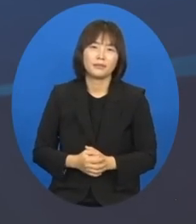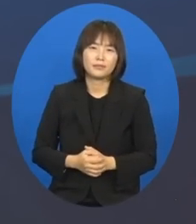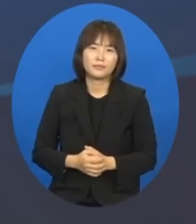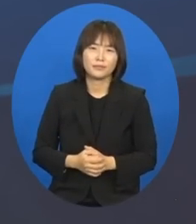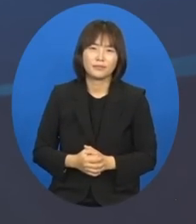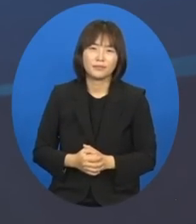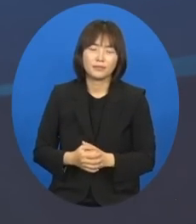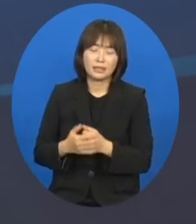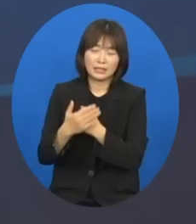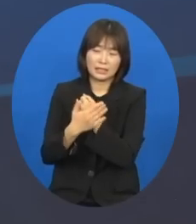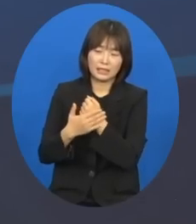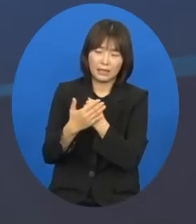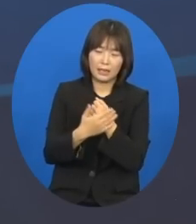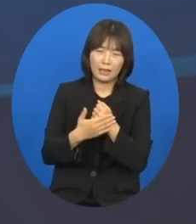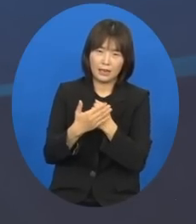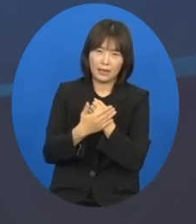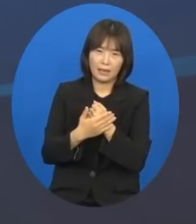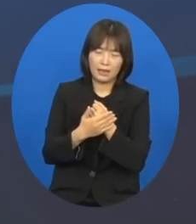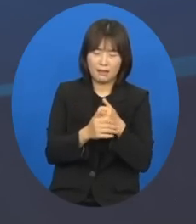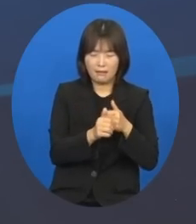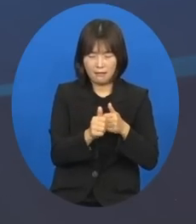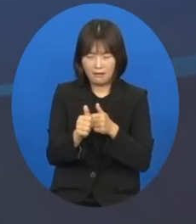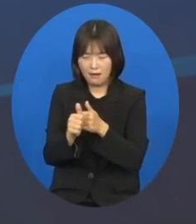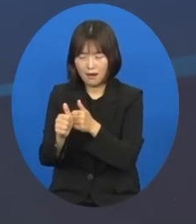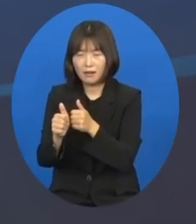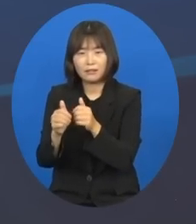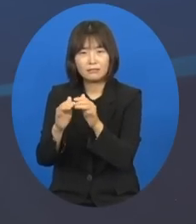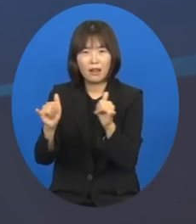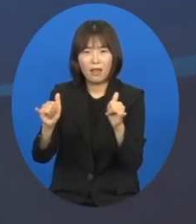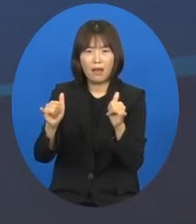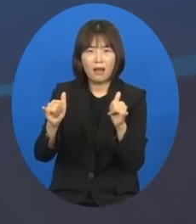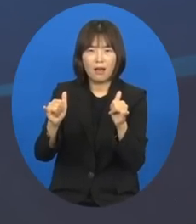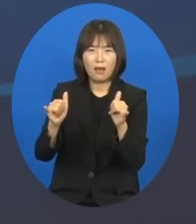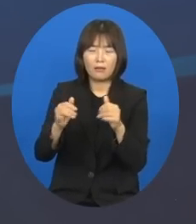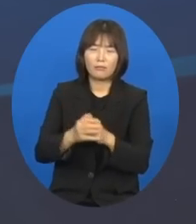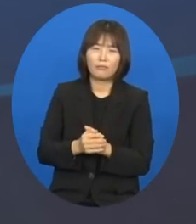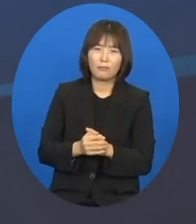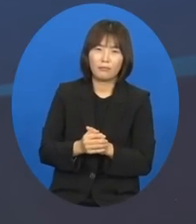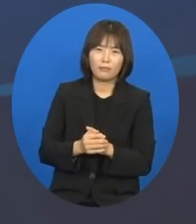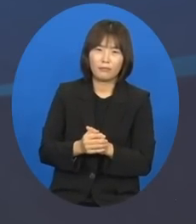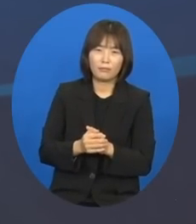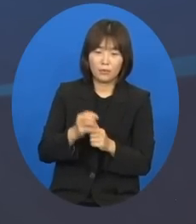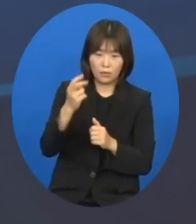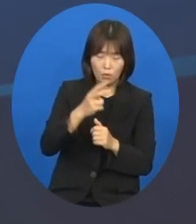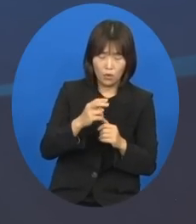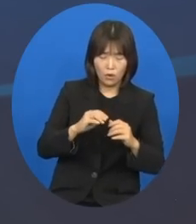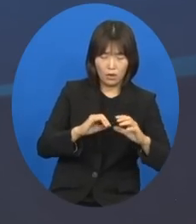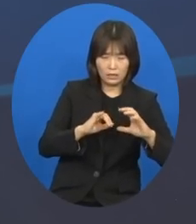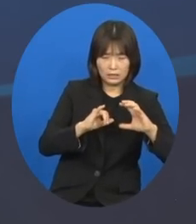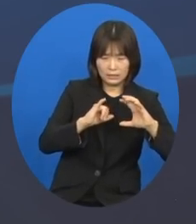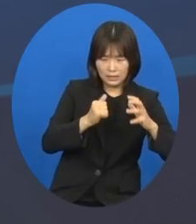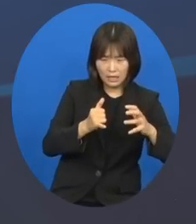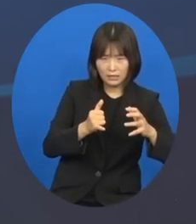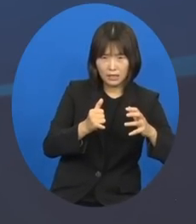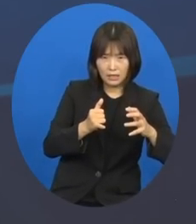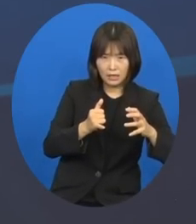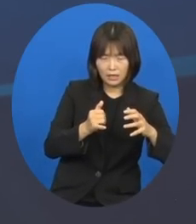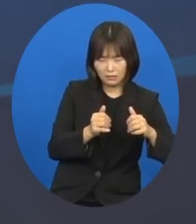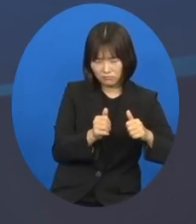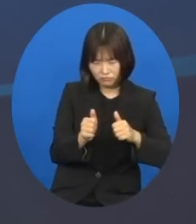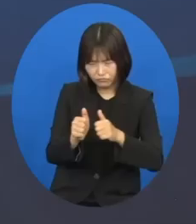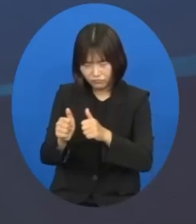은혜가 따라다니는 사람은 감당이 안 돼요 세상이 아무리 쫓아와도 은혜가 따라다니는